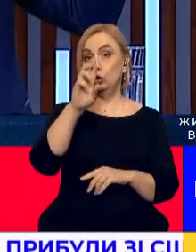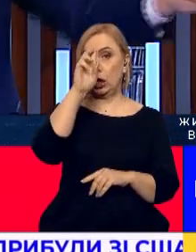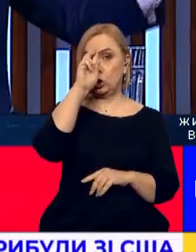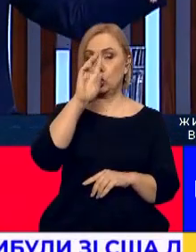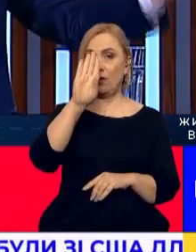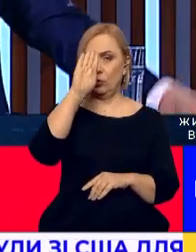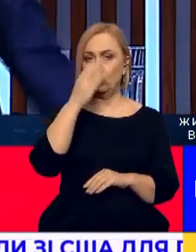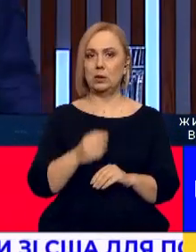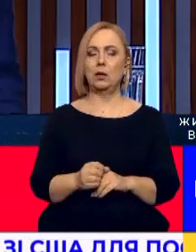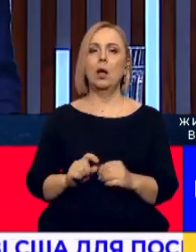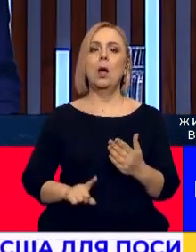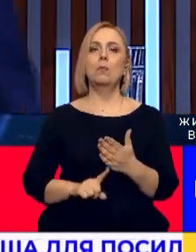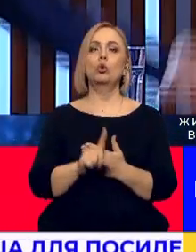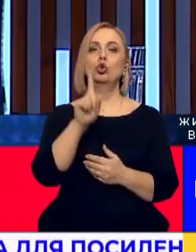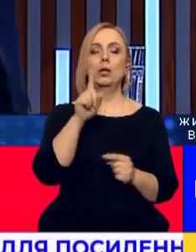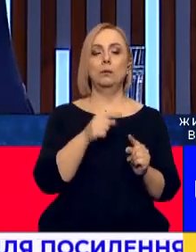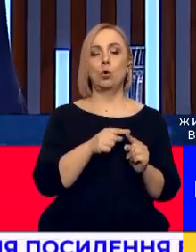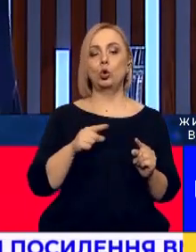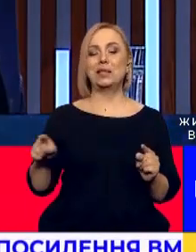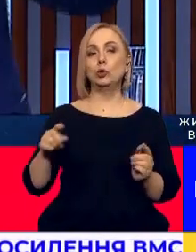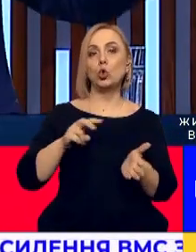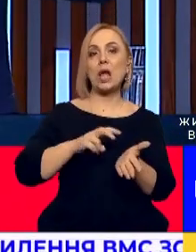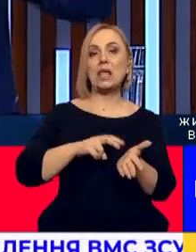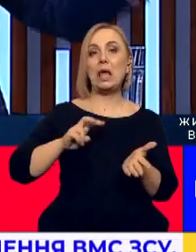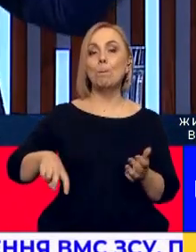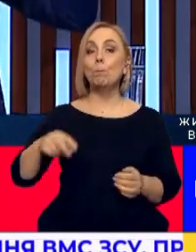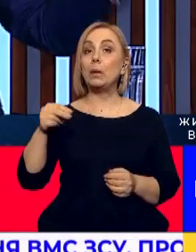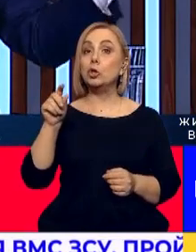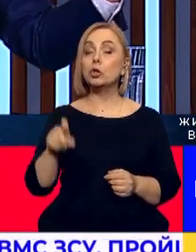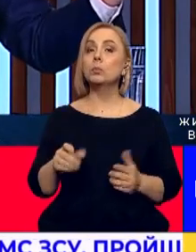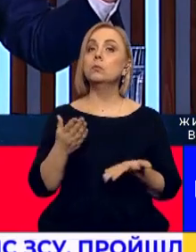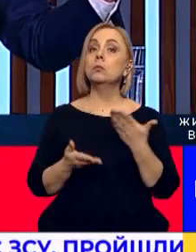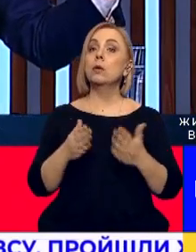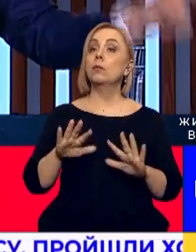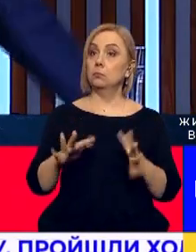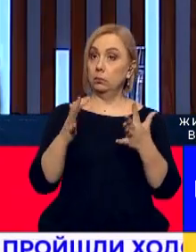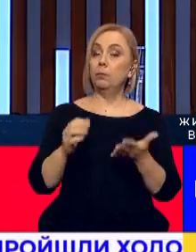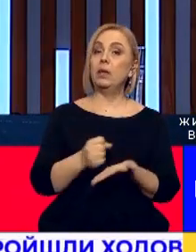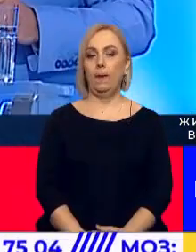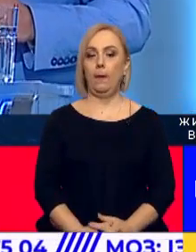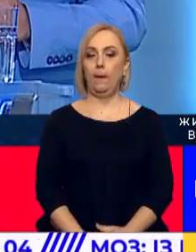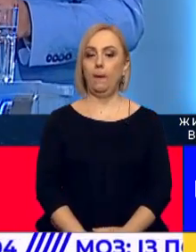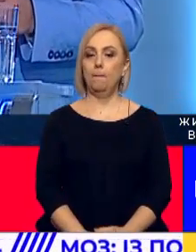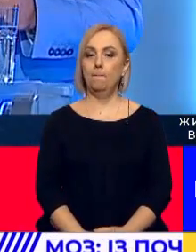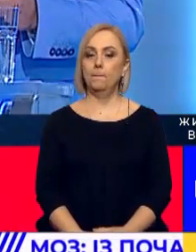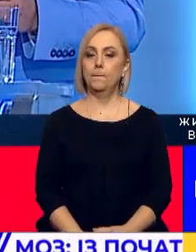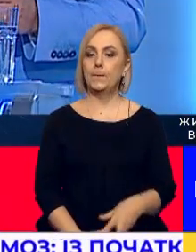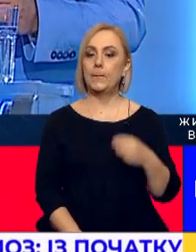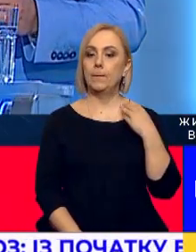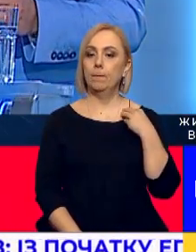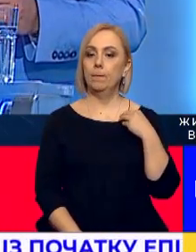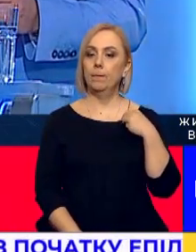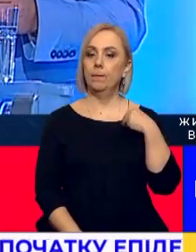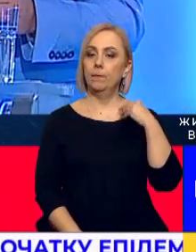процедури імпічменту президента України у випадку підтвердження факту державної зради. Зрозуміло. Продовжуємо